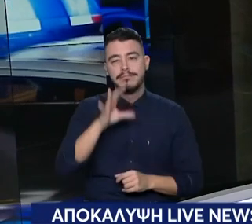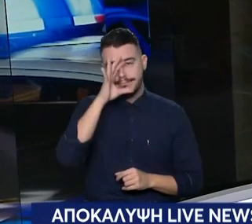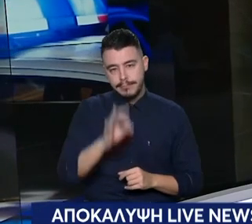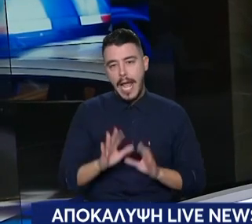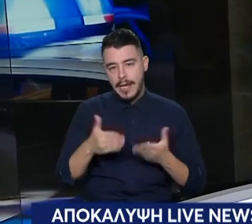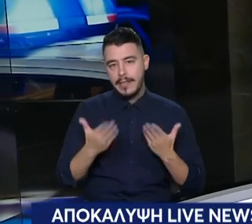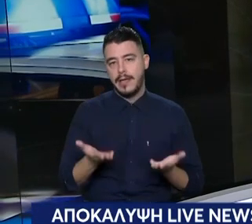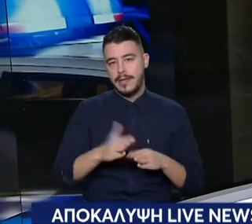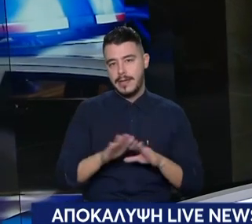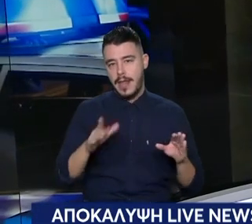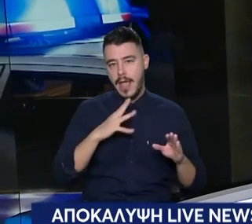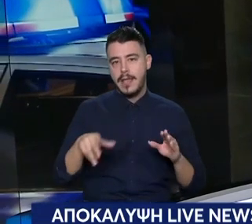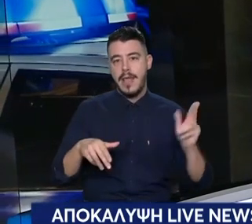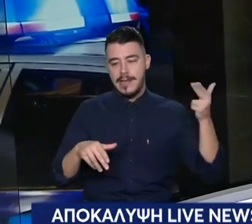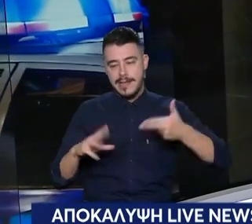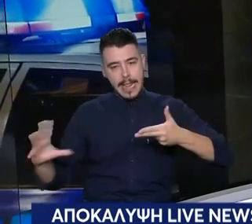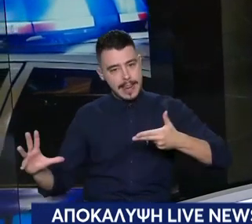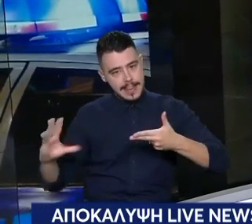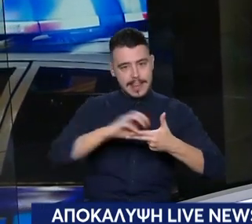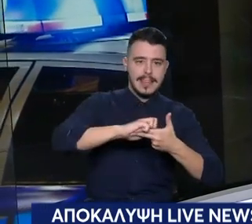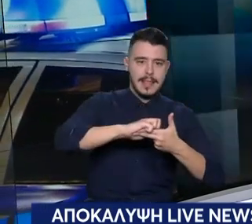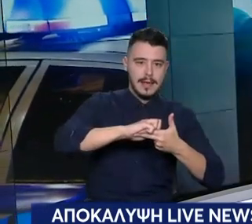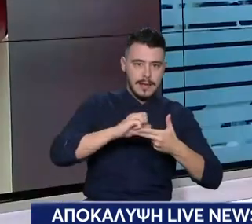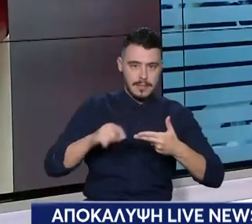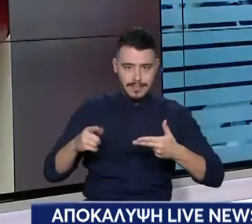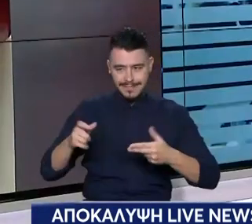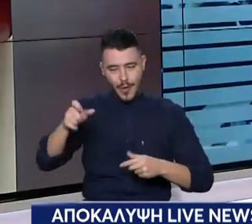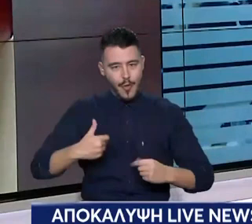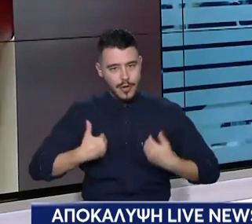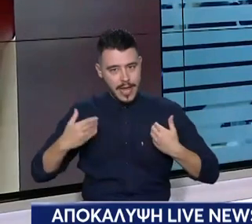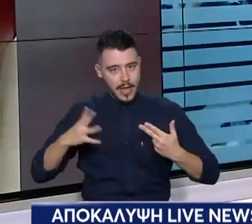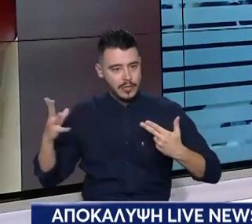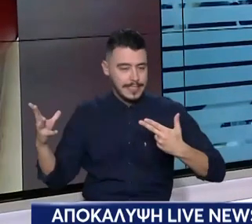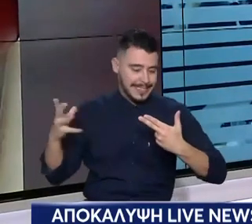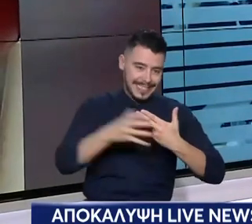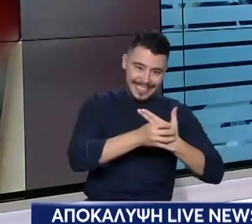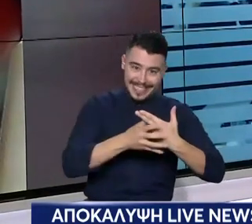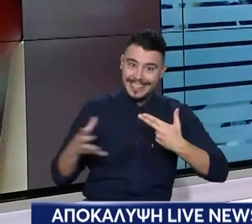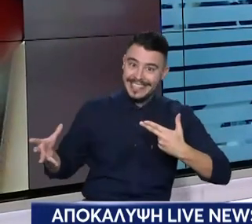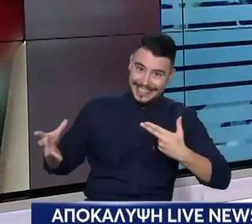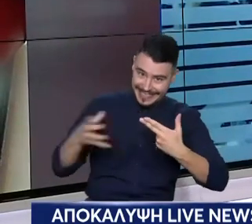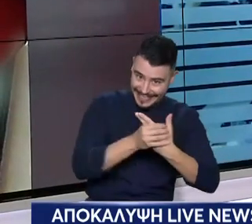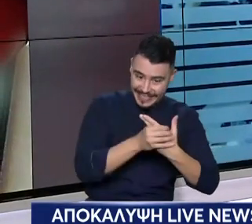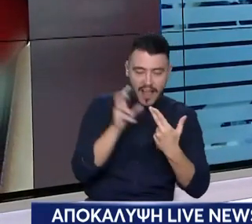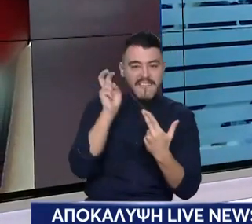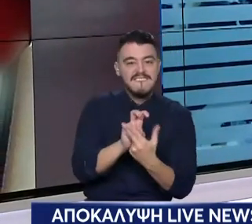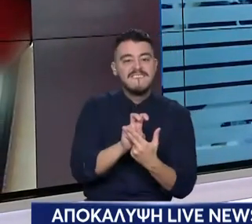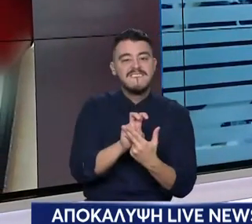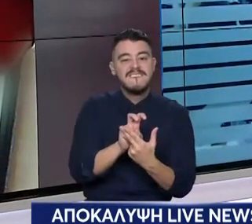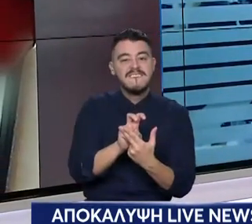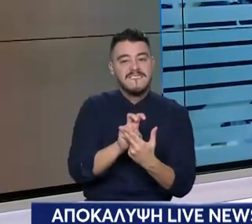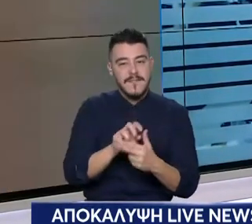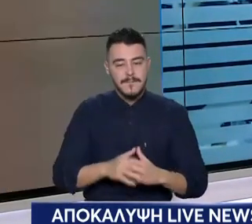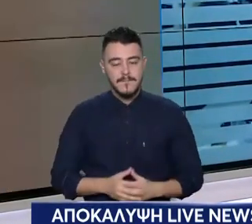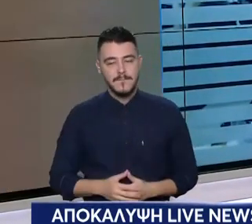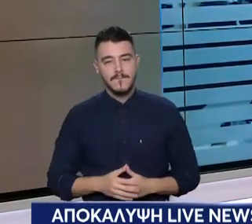πόρισμα. Εφόσον τα πράγματα είναι έτσι, αλλάζει η υπόθεση. Αλλάζουν τα δεδομένα της υπόθεσης. Δηλαδή, αυτό